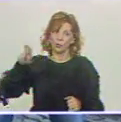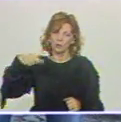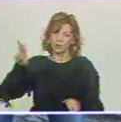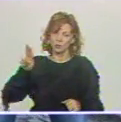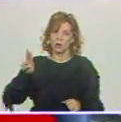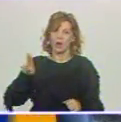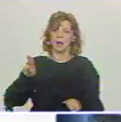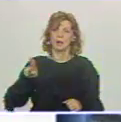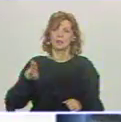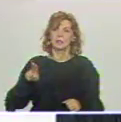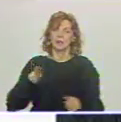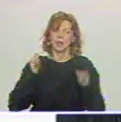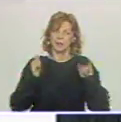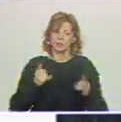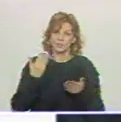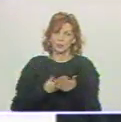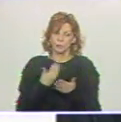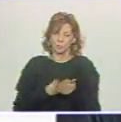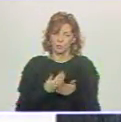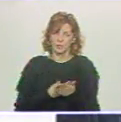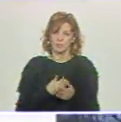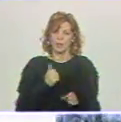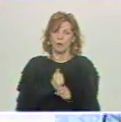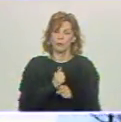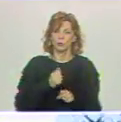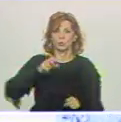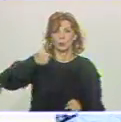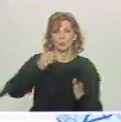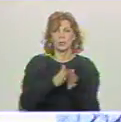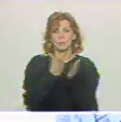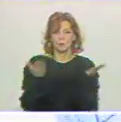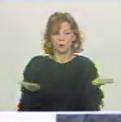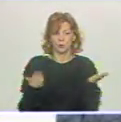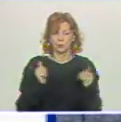istoria pierdută a Craiovei. Un prim volum cu imagini și texte inedite, o